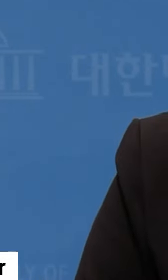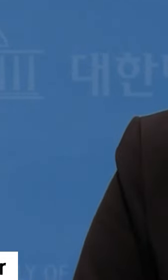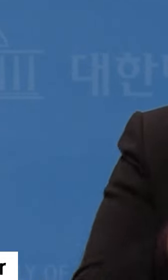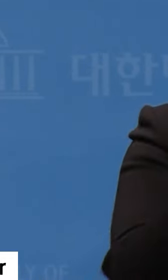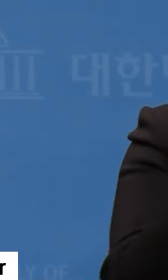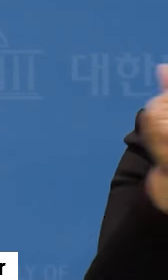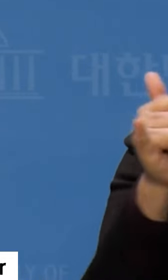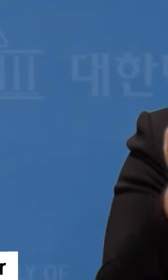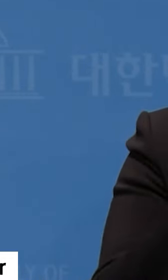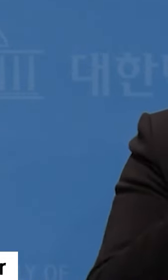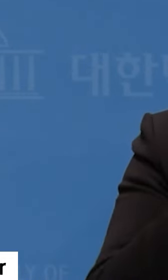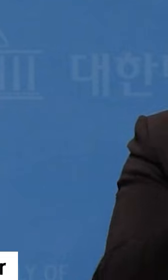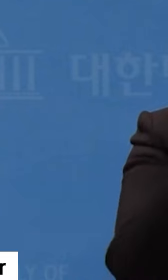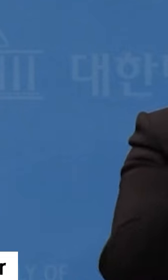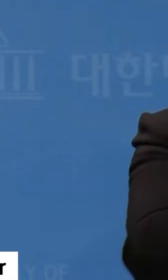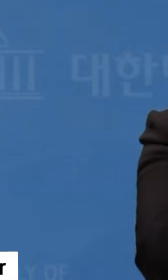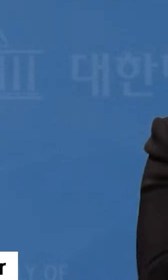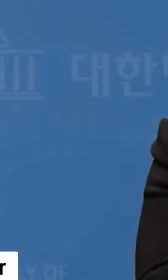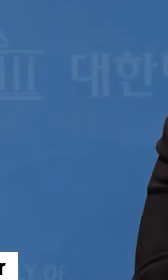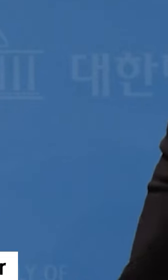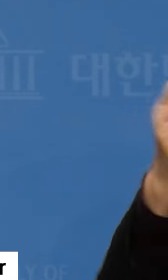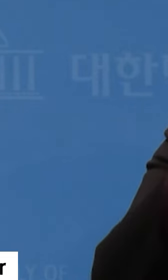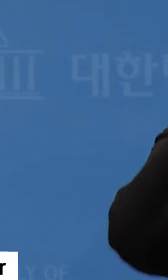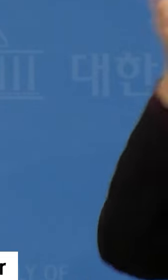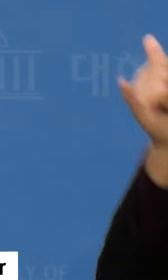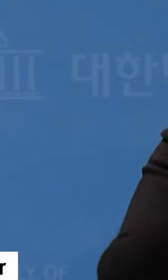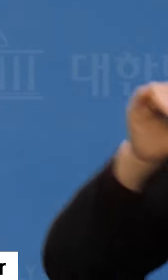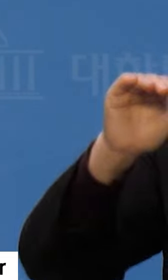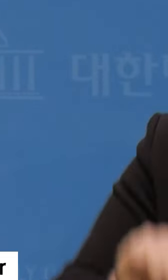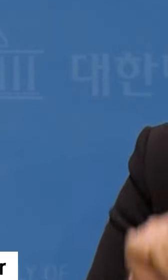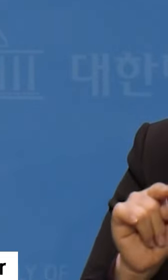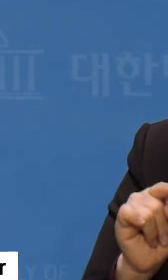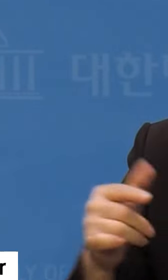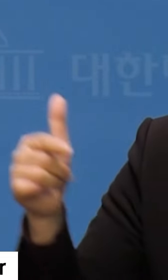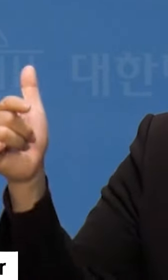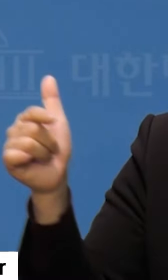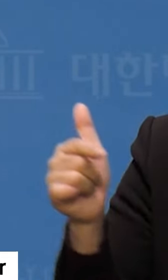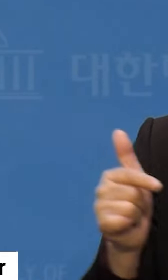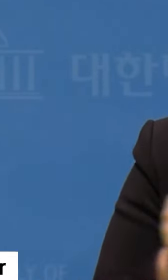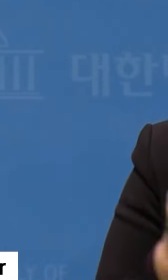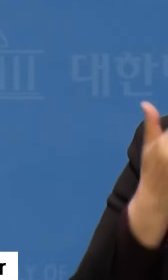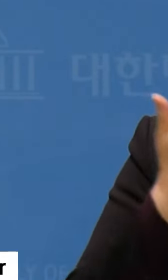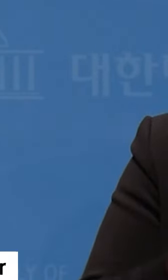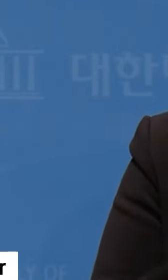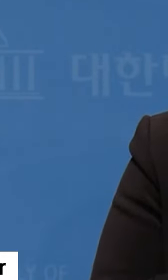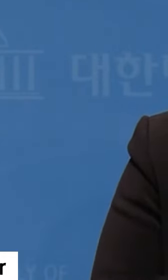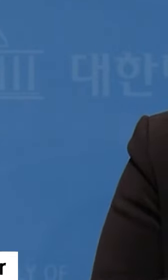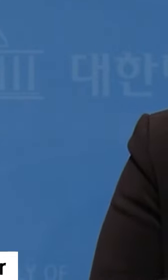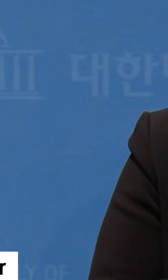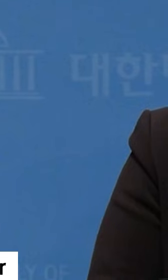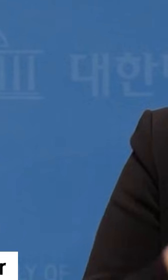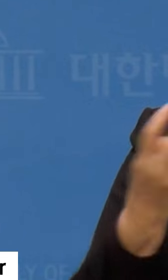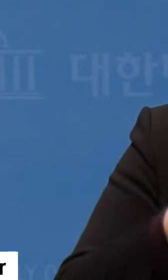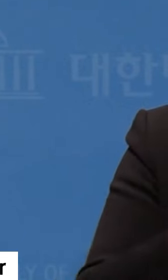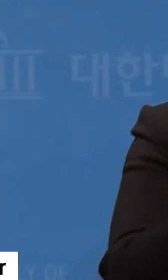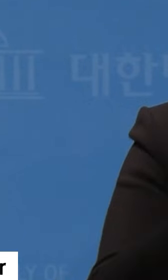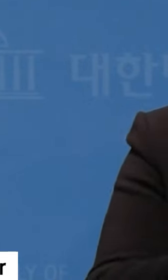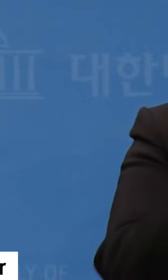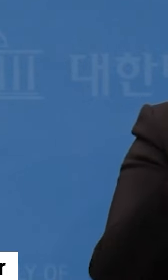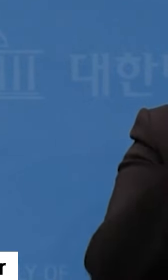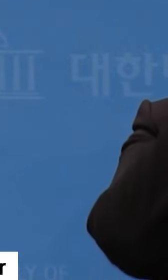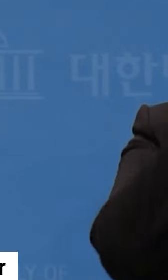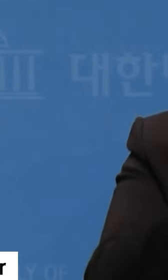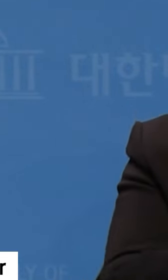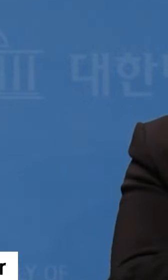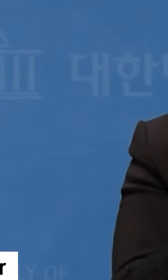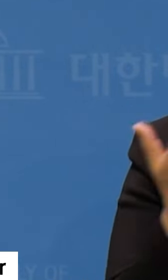국민들의 실생활이 바뀌고 사회적 불평등을 줄여나가며 국민의 삶을 질적으로